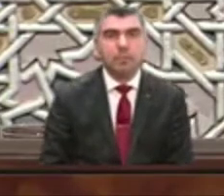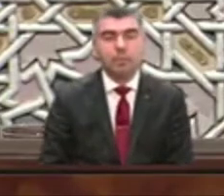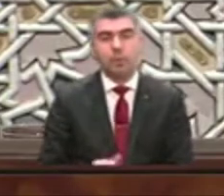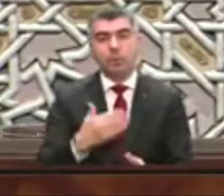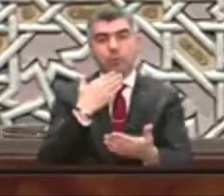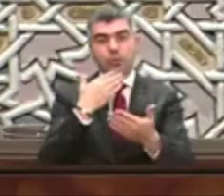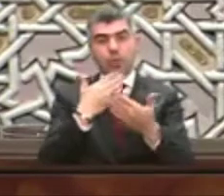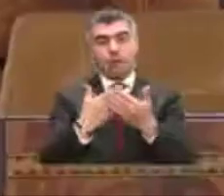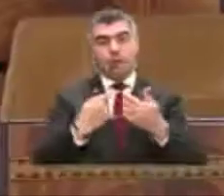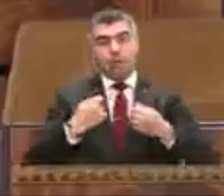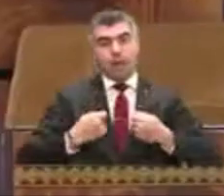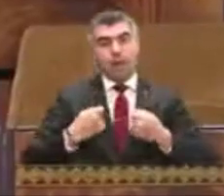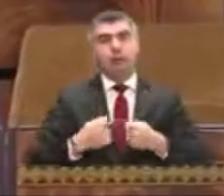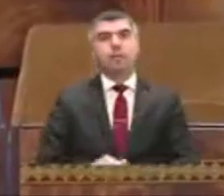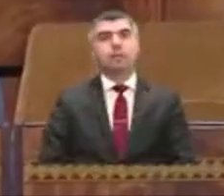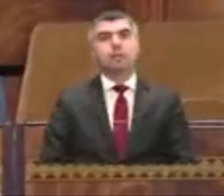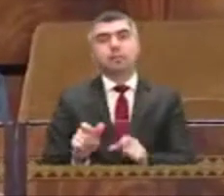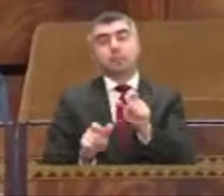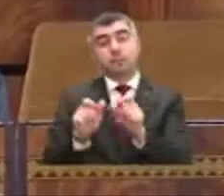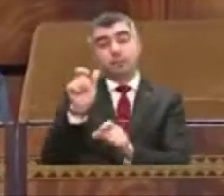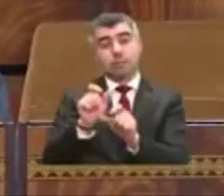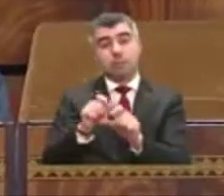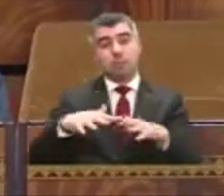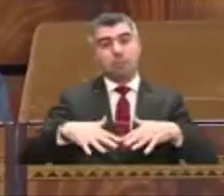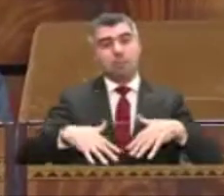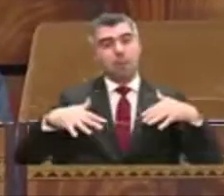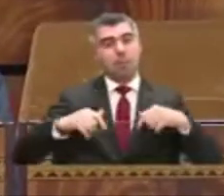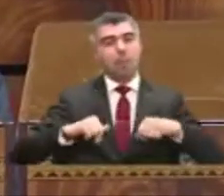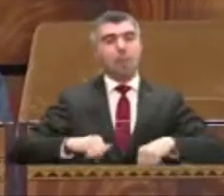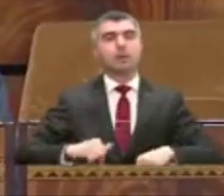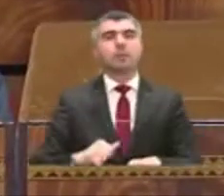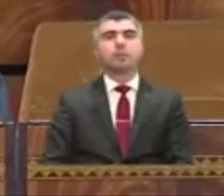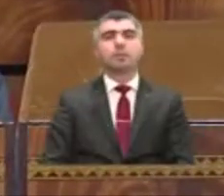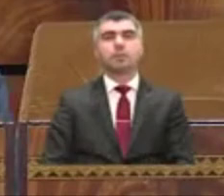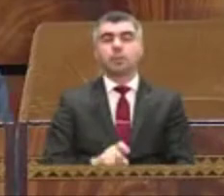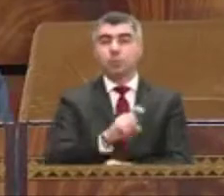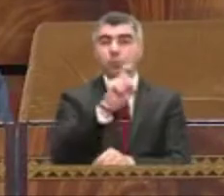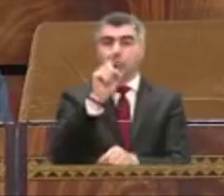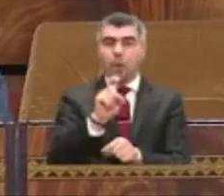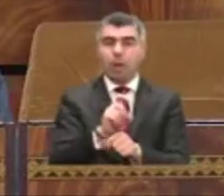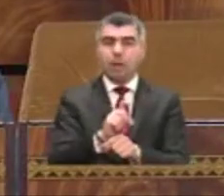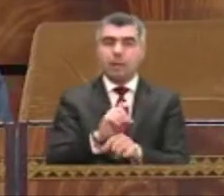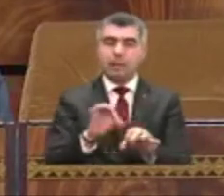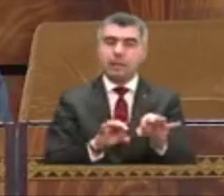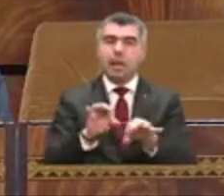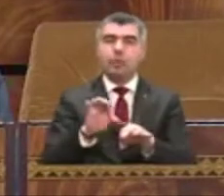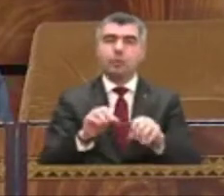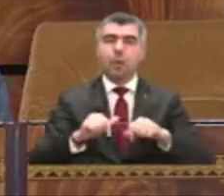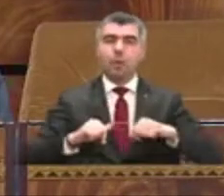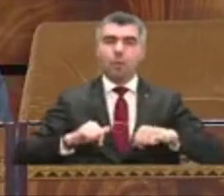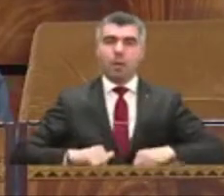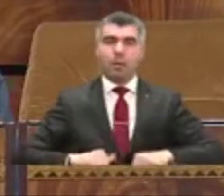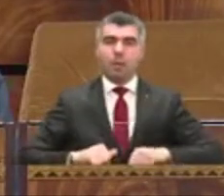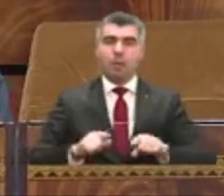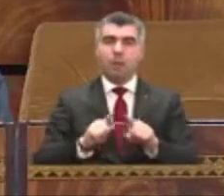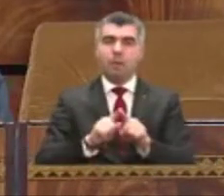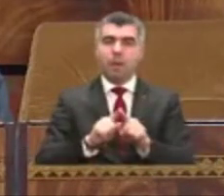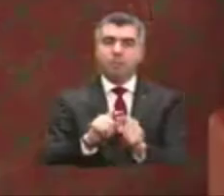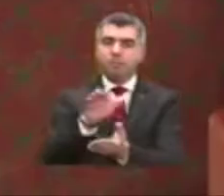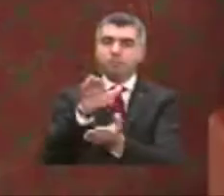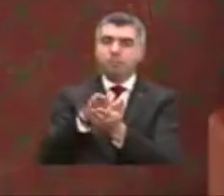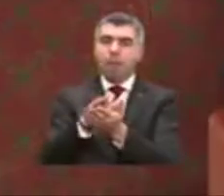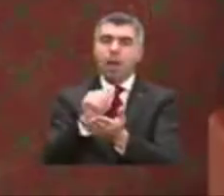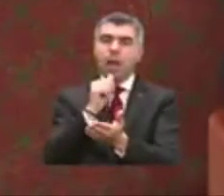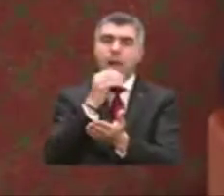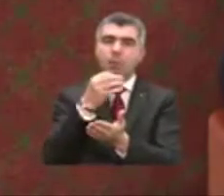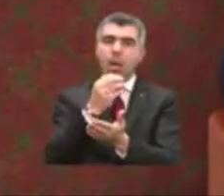الرئيس، سيدات والساده النواب، سيد الوزير، نسائلكم عن استراتيجية وزارتكم للحفاظ على جودة المياه وكذا